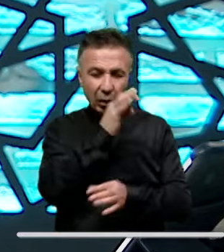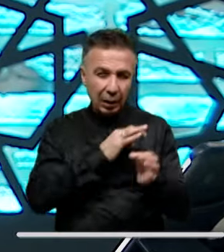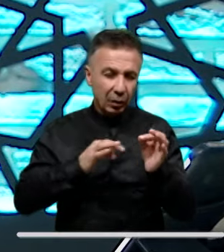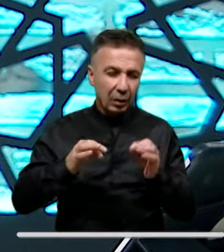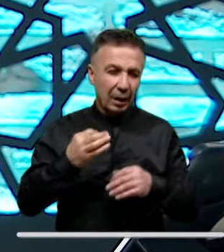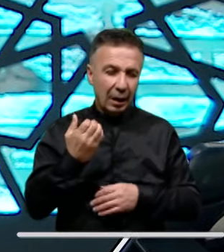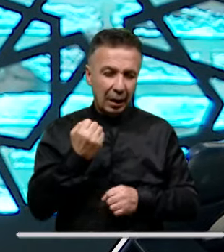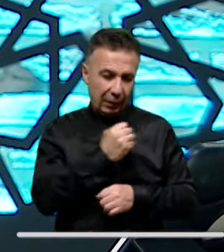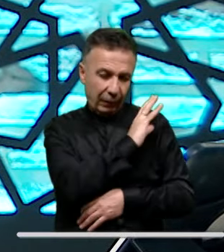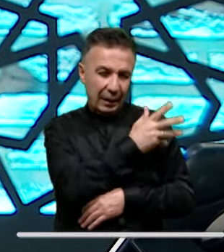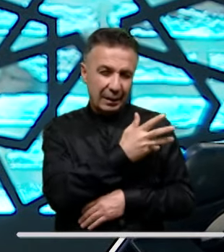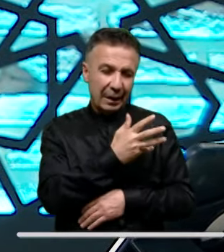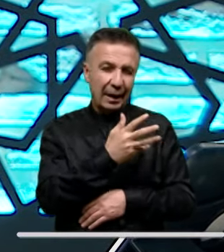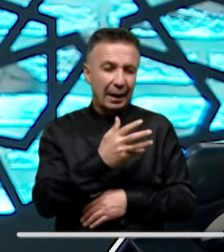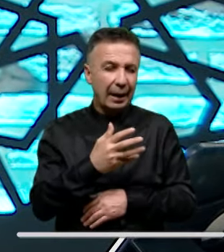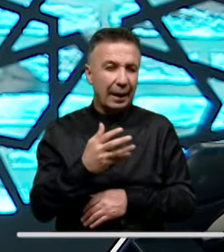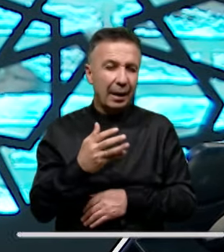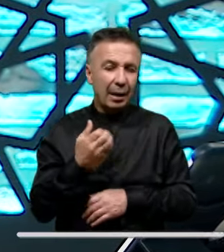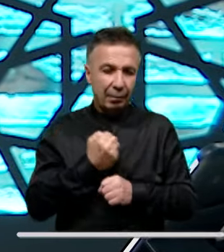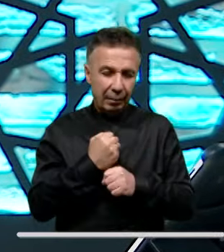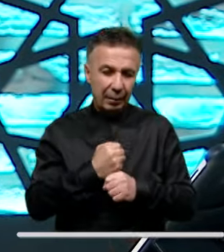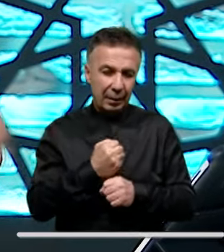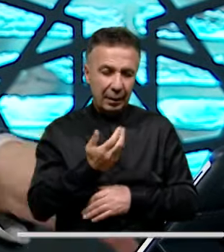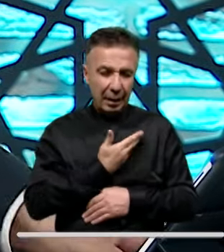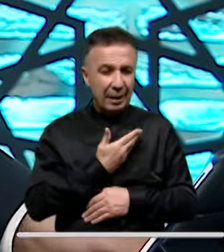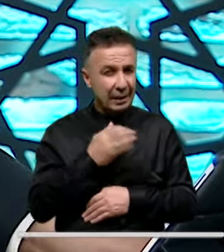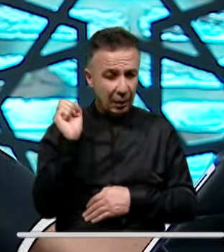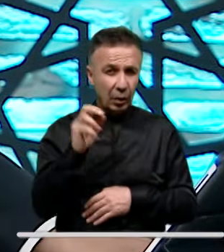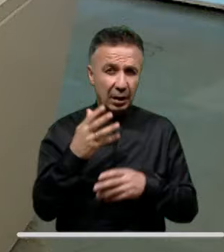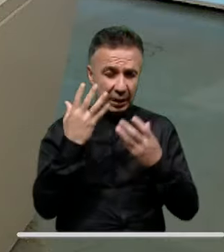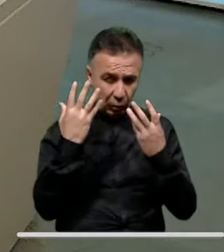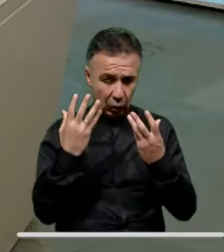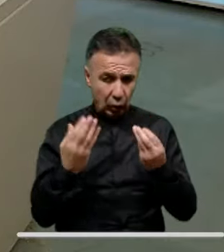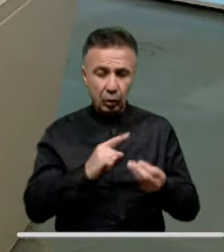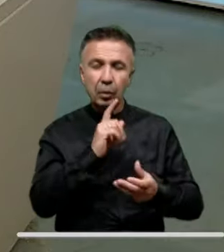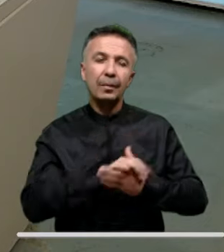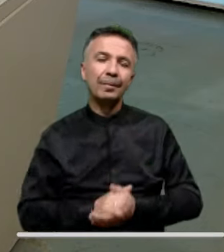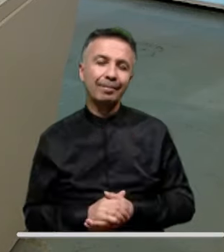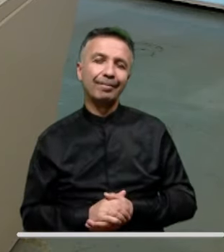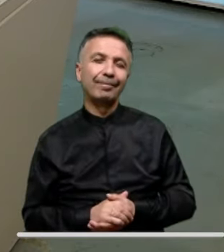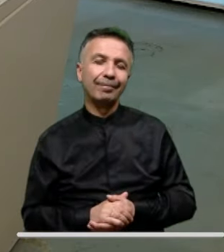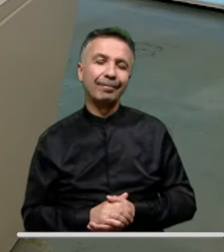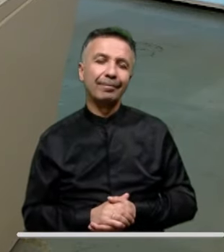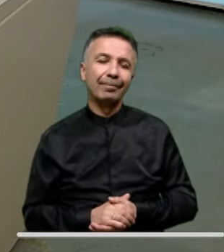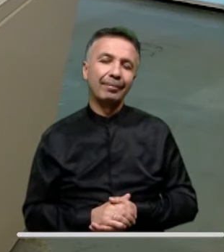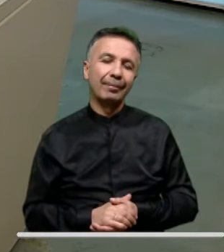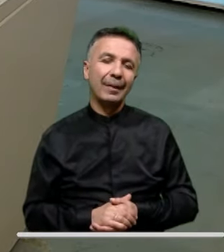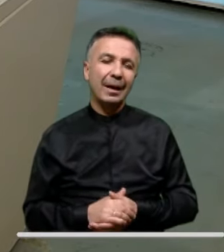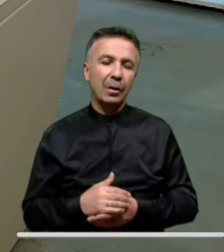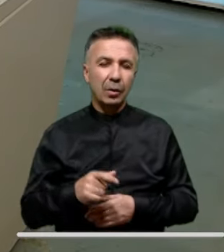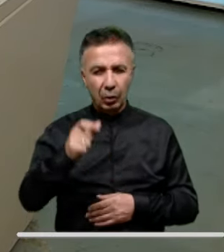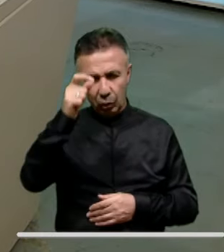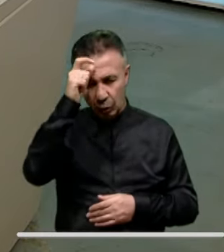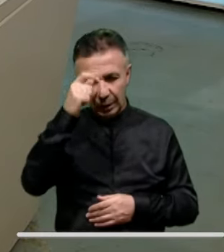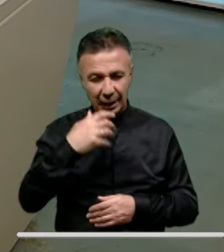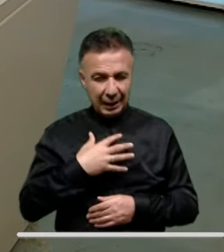göndersem, Filistin'e göndersem adak borçlarımı ödemiş olur muyum dedi. Kesilmesi kaydıyla Diyanet Vakfı dediği